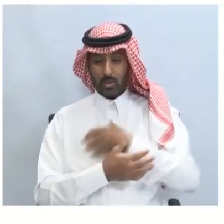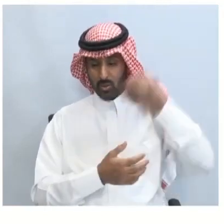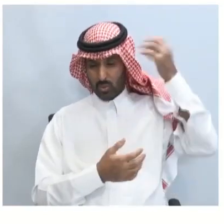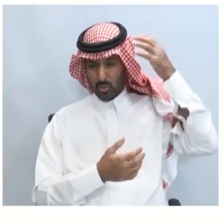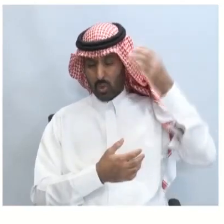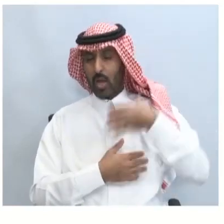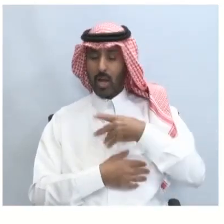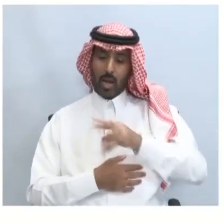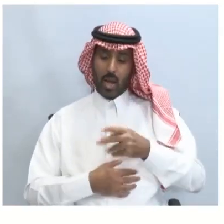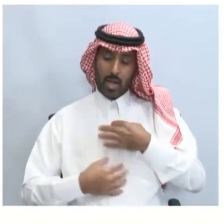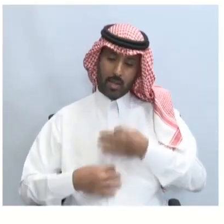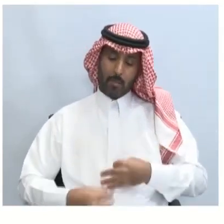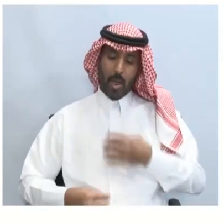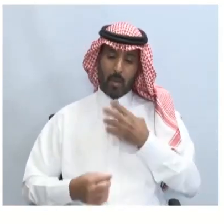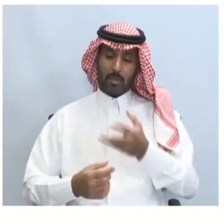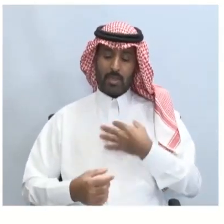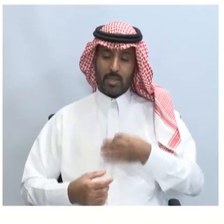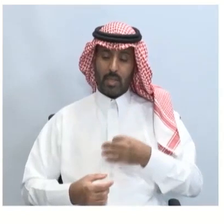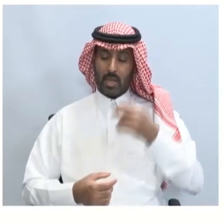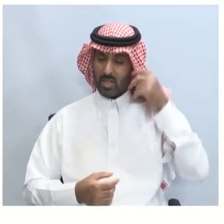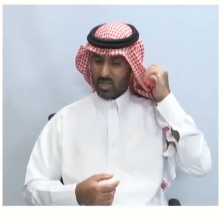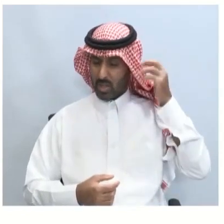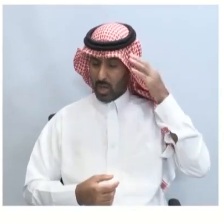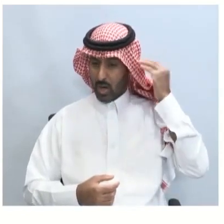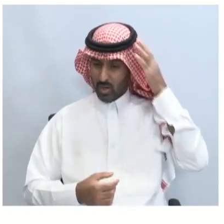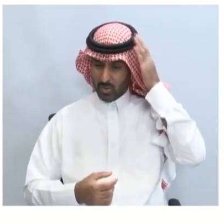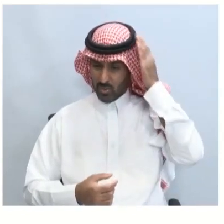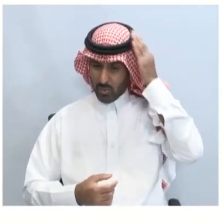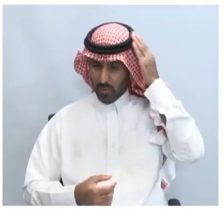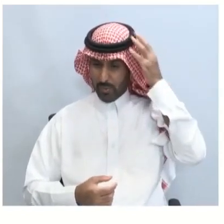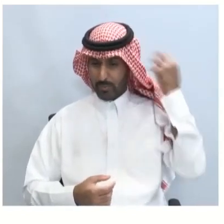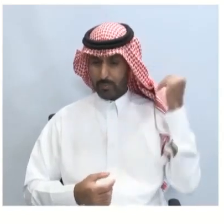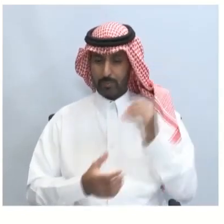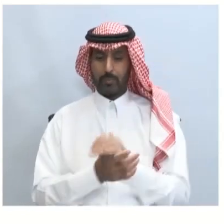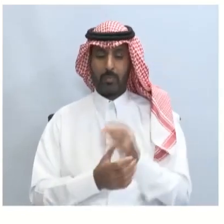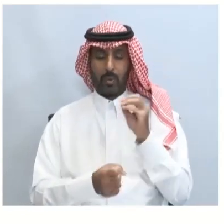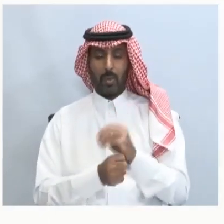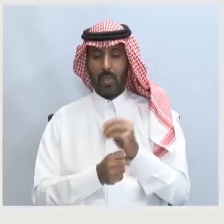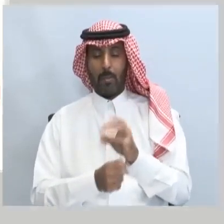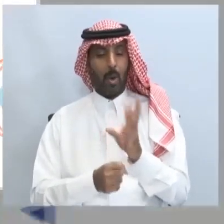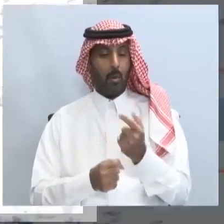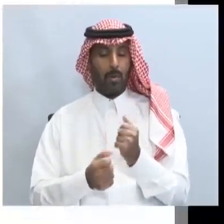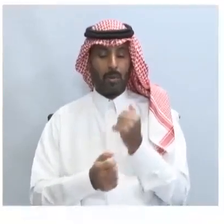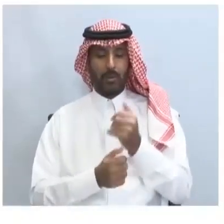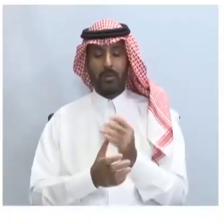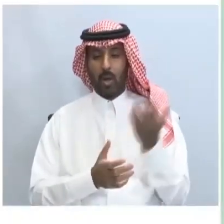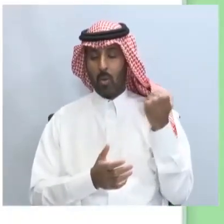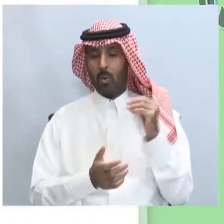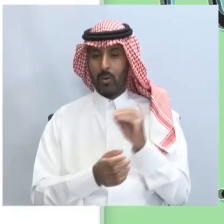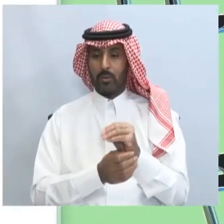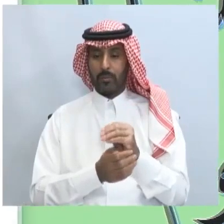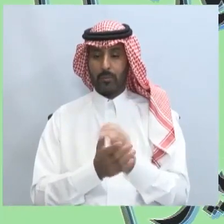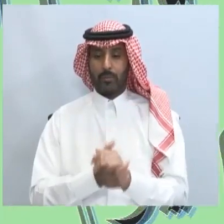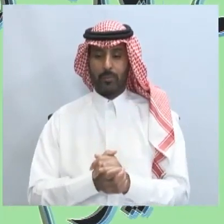واتنفس وانني اذا اتسخ شعري فانني اغسله بالماء هذه بعض المعلومات التي تناولناها في